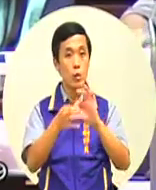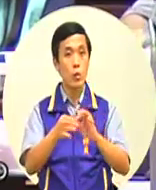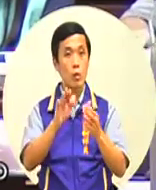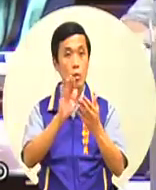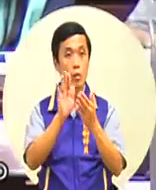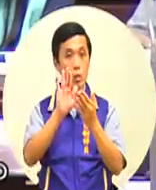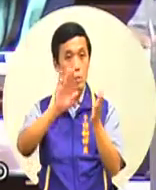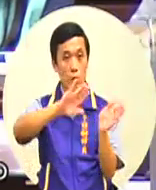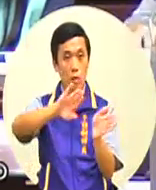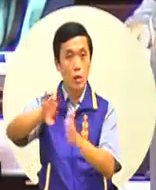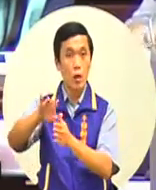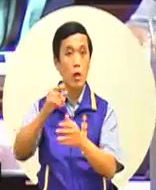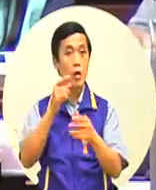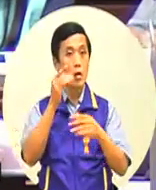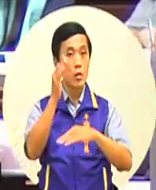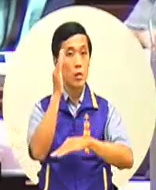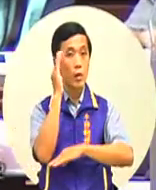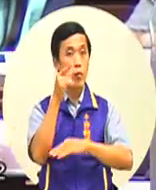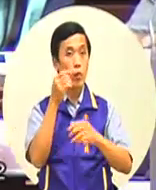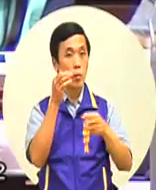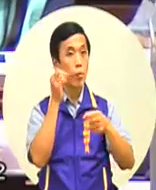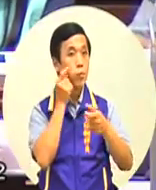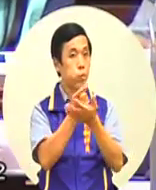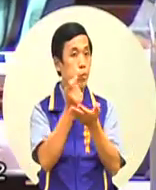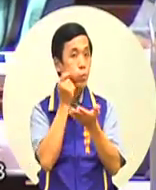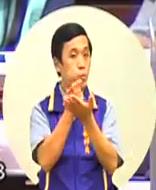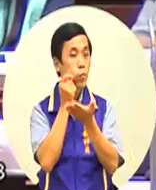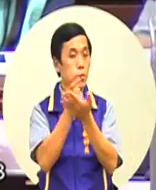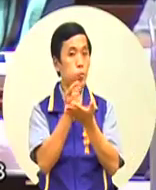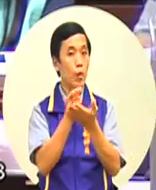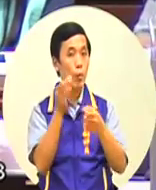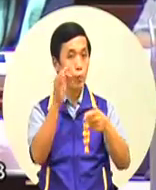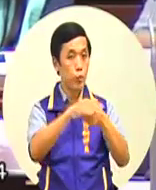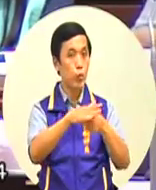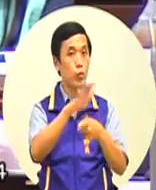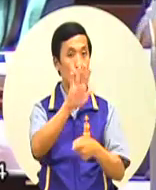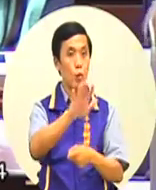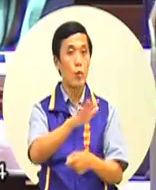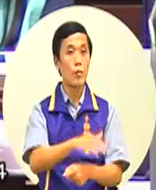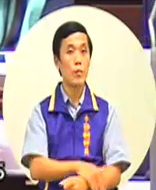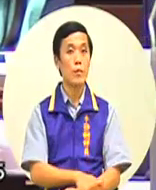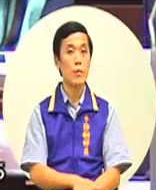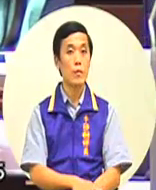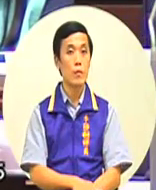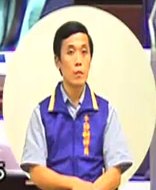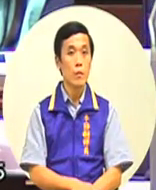月都持续有相关的一个补助哦。我们每一个